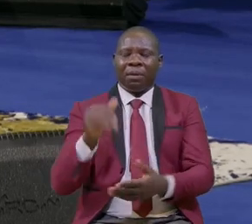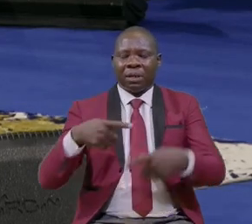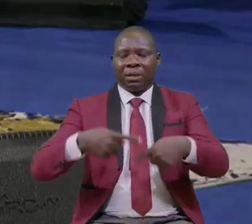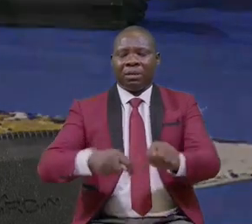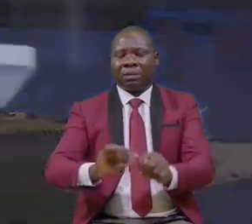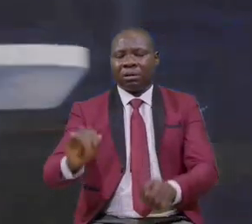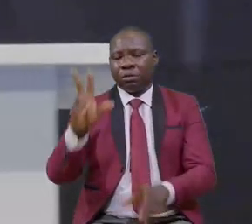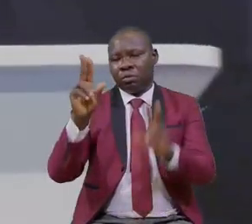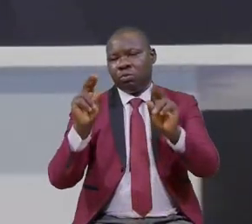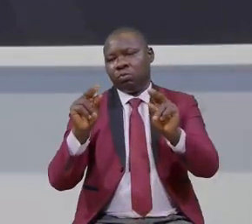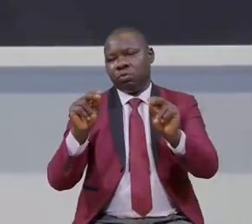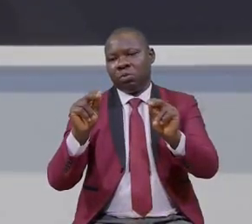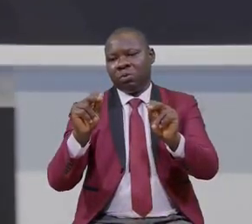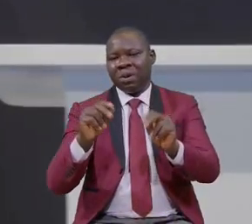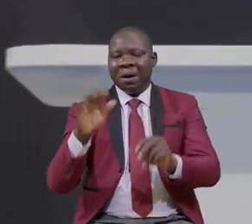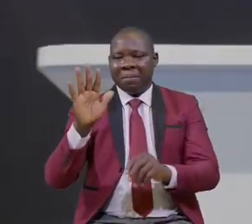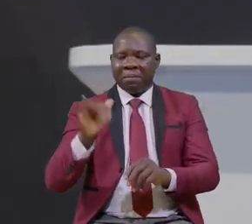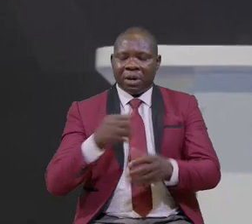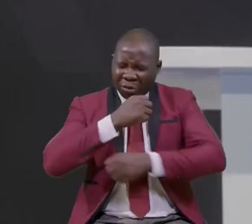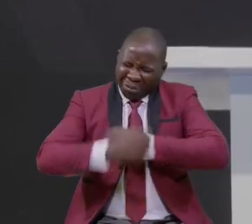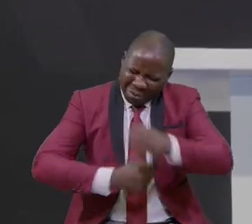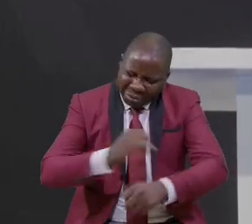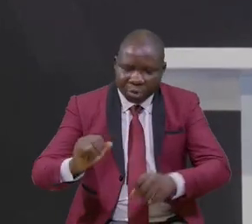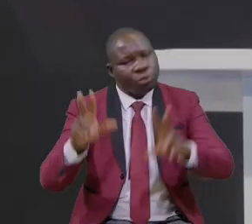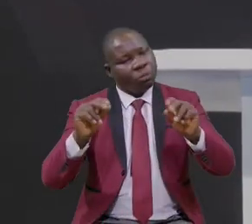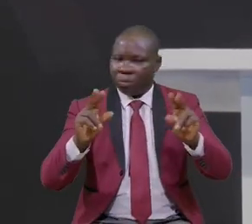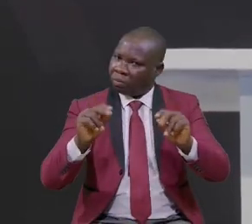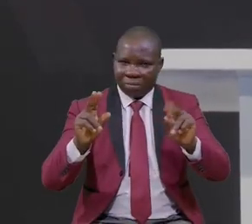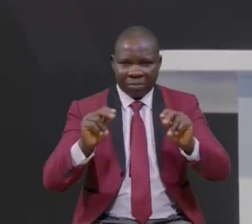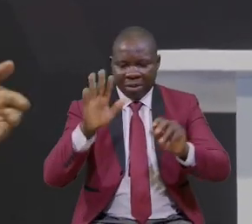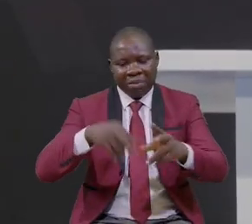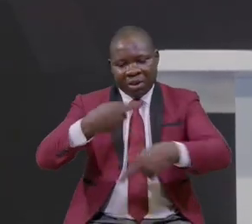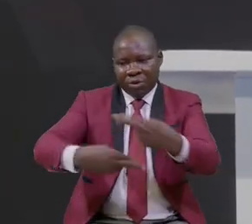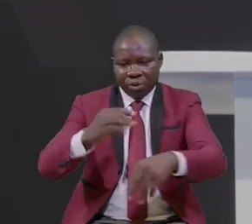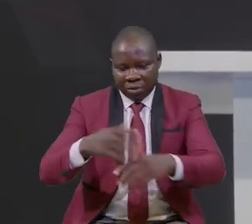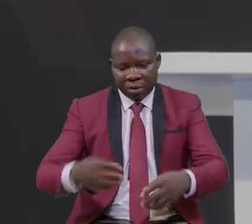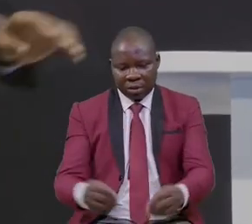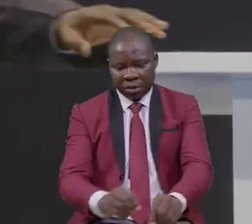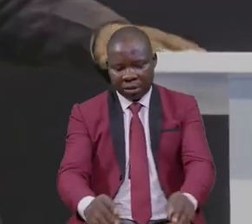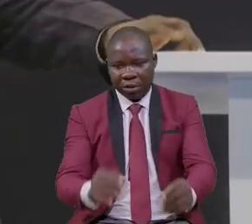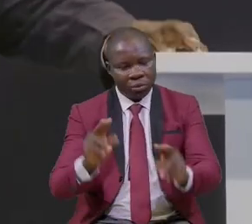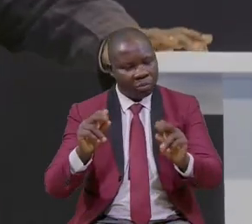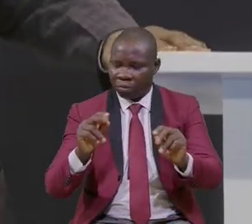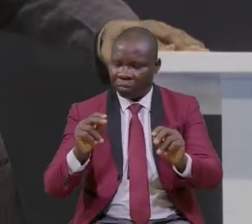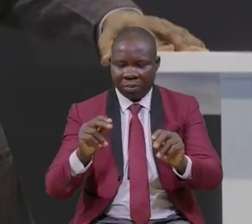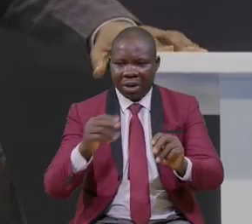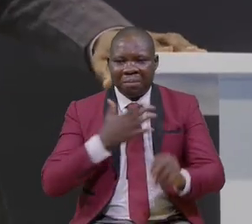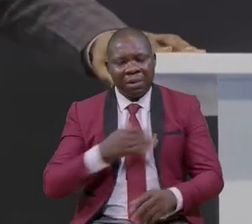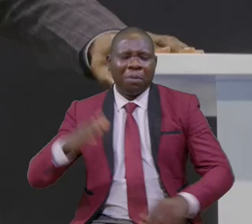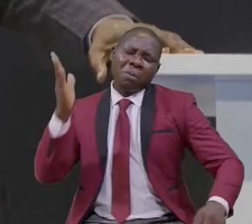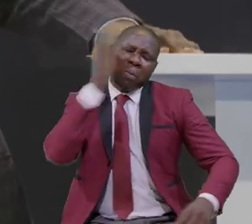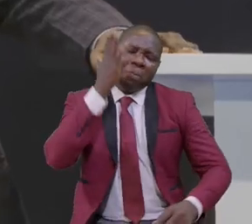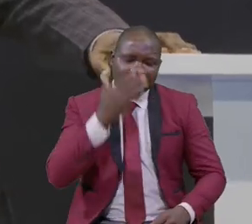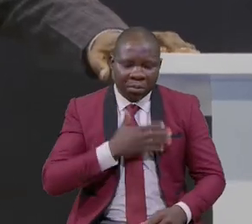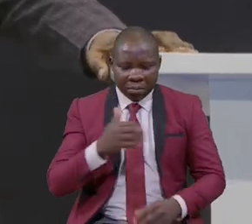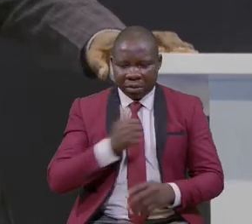En essayant, non. Pas les efforts, non. Est-ce que c'est en roulant par terre? Non. Est-ce que c'est en me giflant? Si je